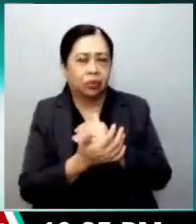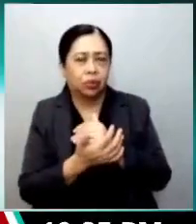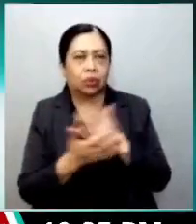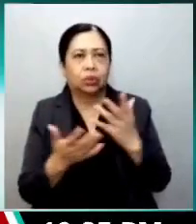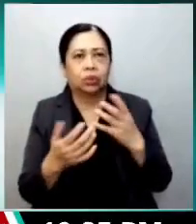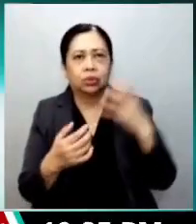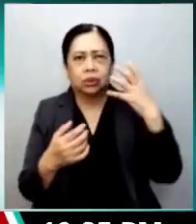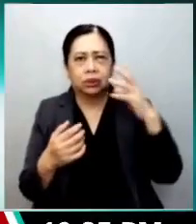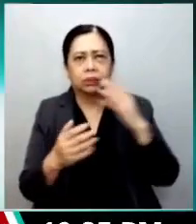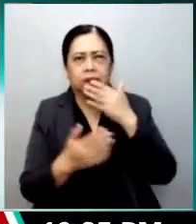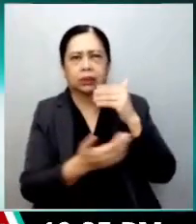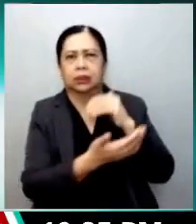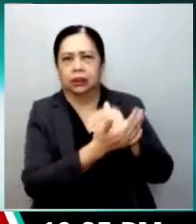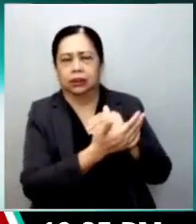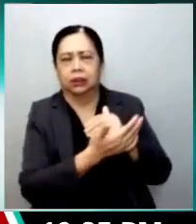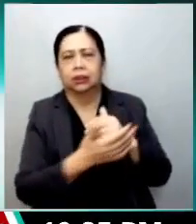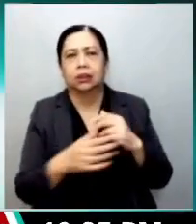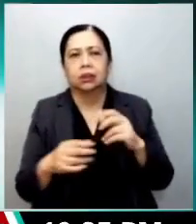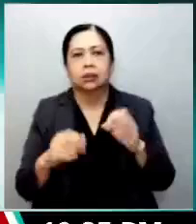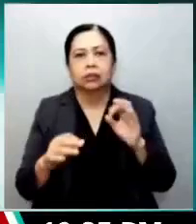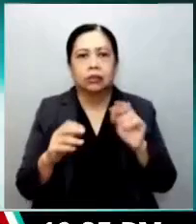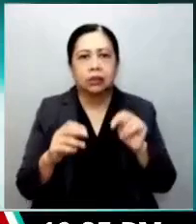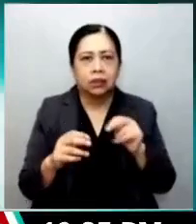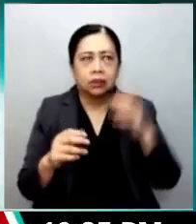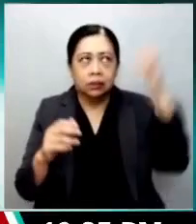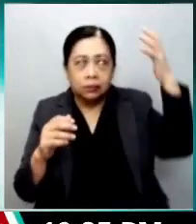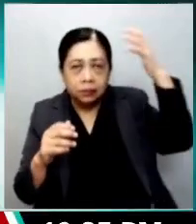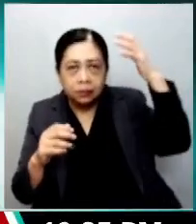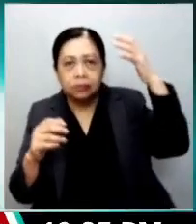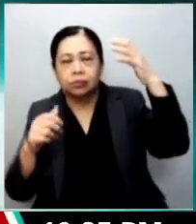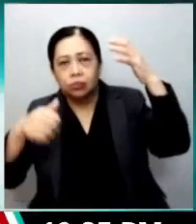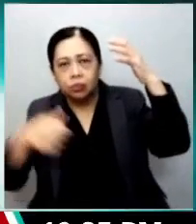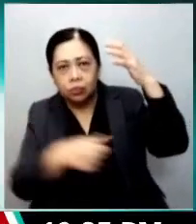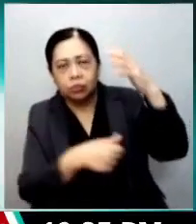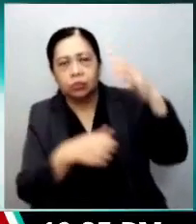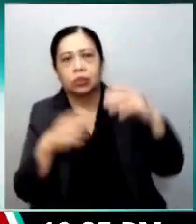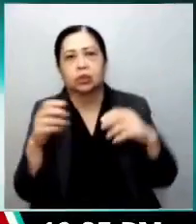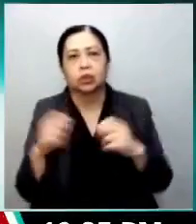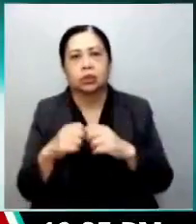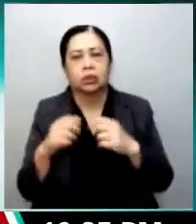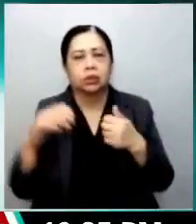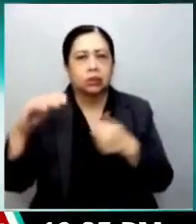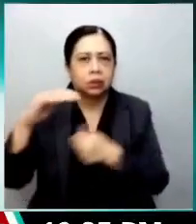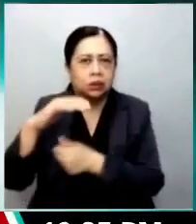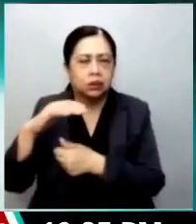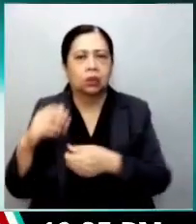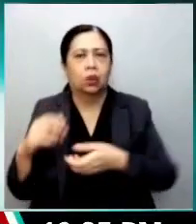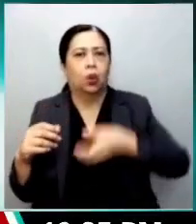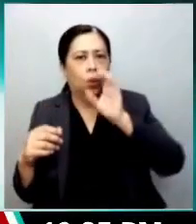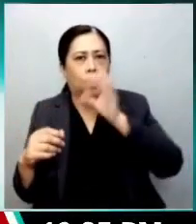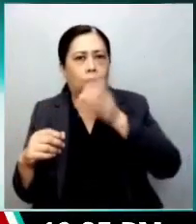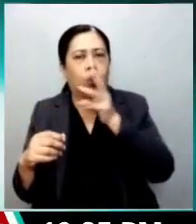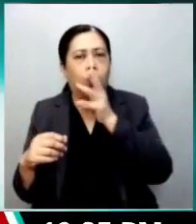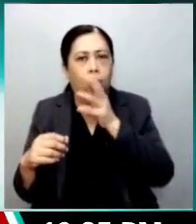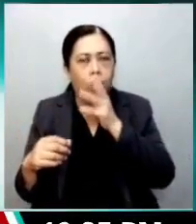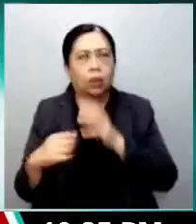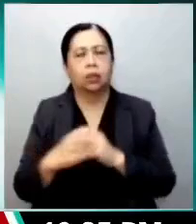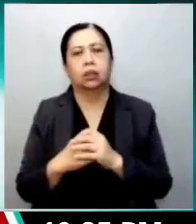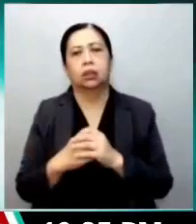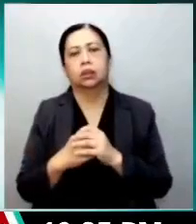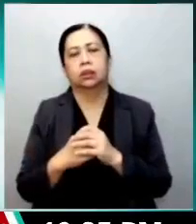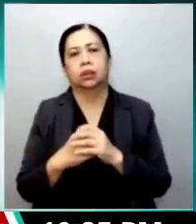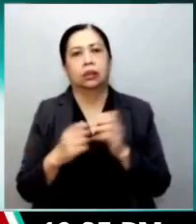ay kailangan sumilong po tayo. Kailangan umiinom tayo ng tubig. May iba pang paraan yung